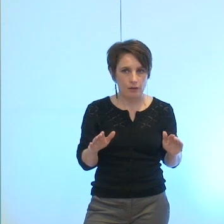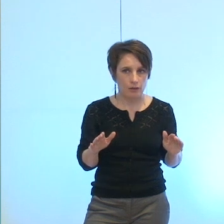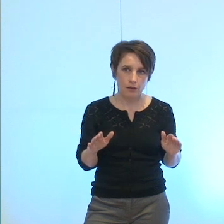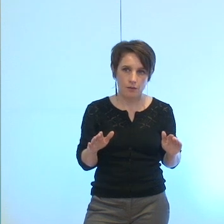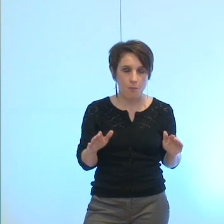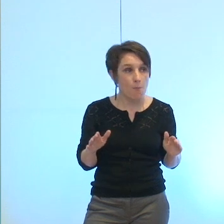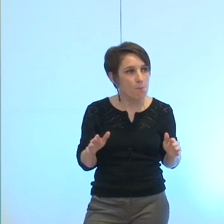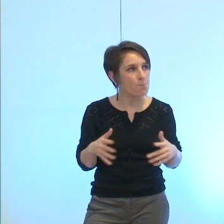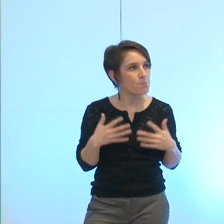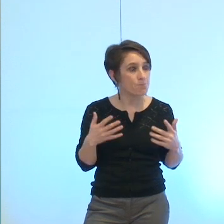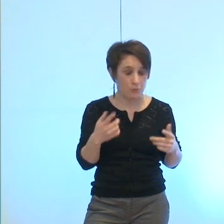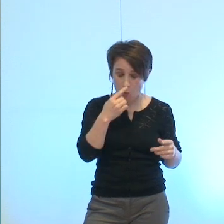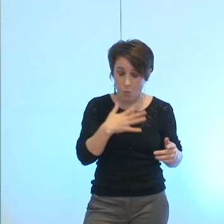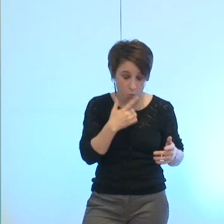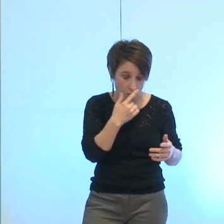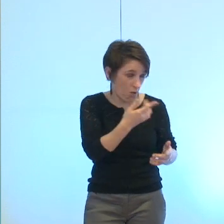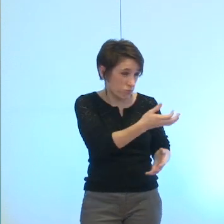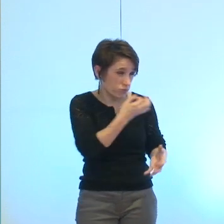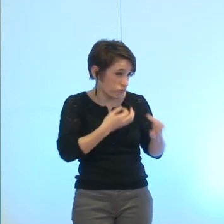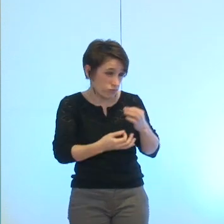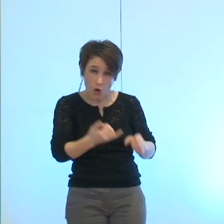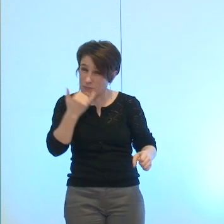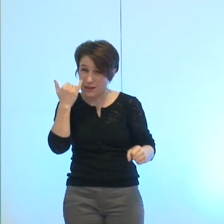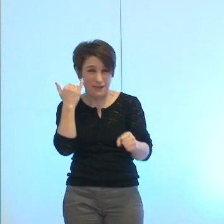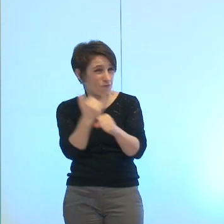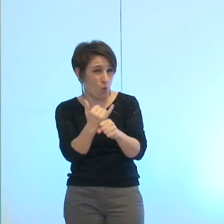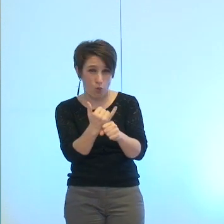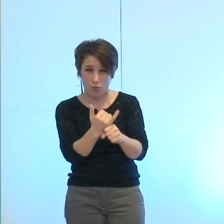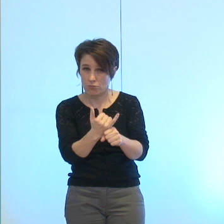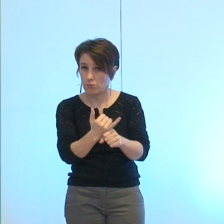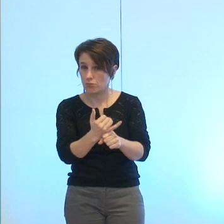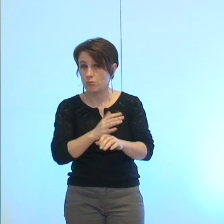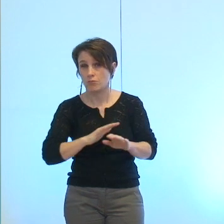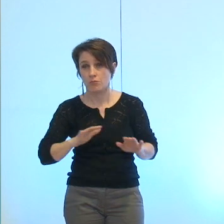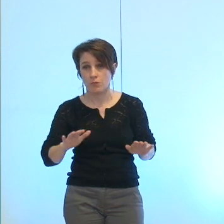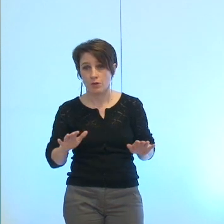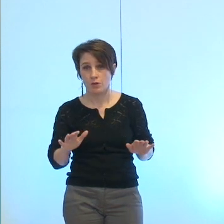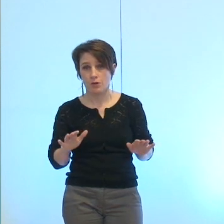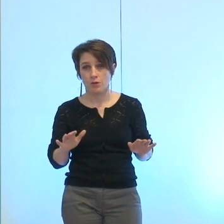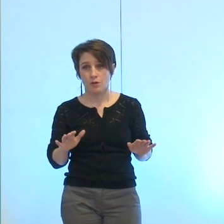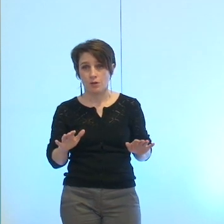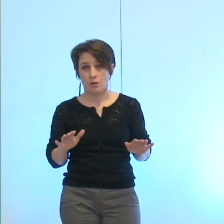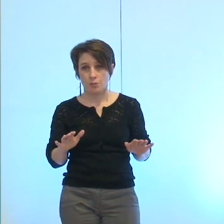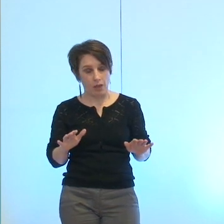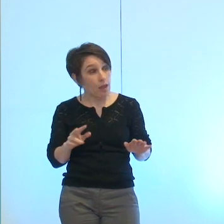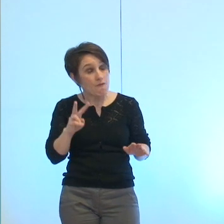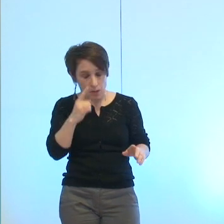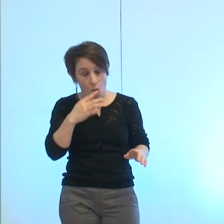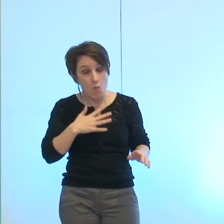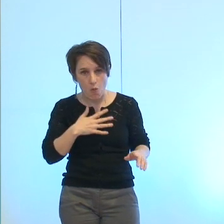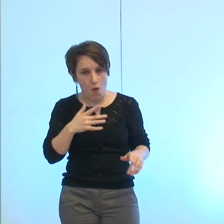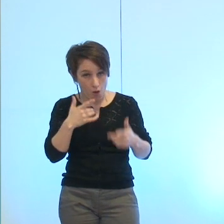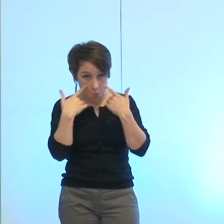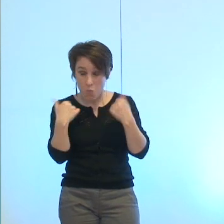extrêmement faux mais même c'est plus que faux c'est un mensonge